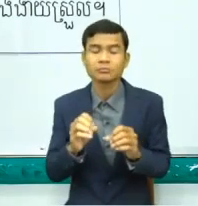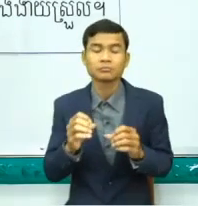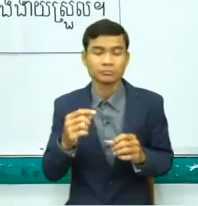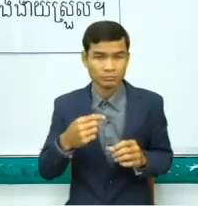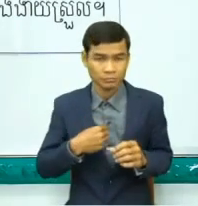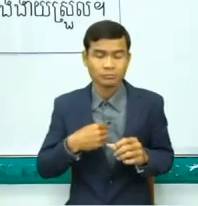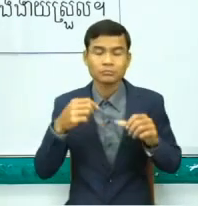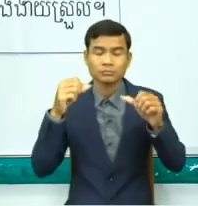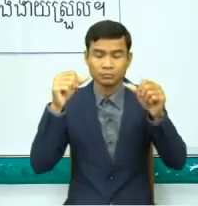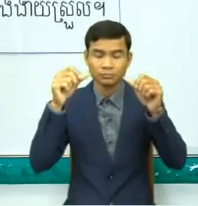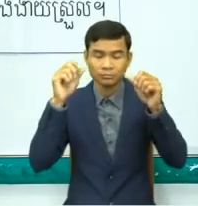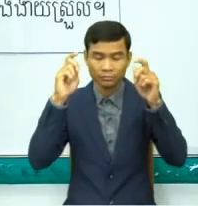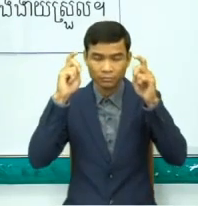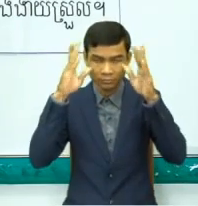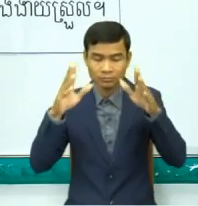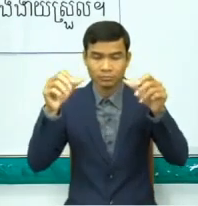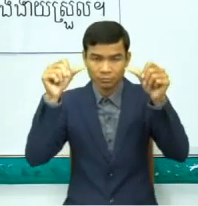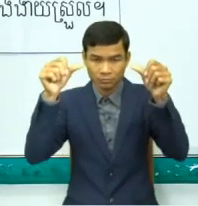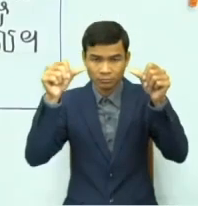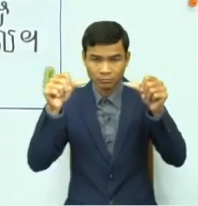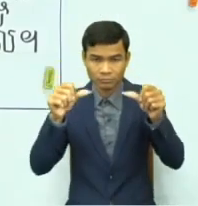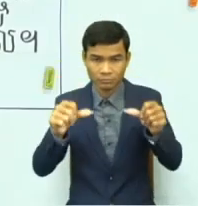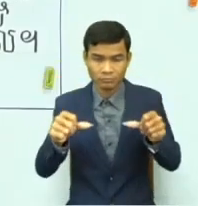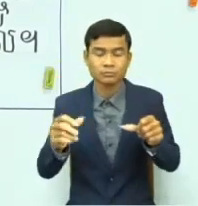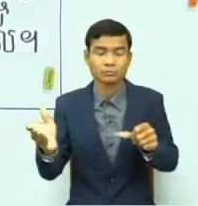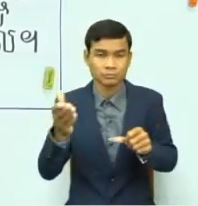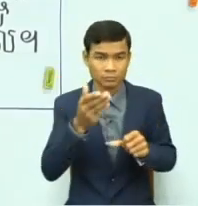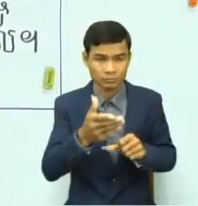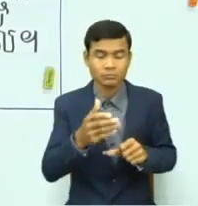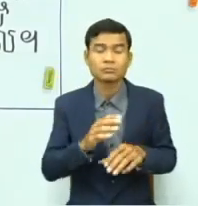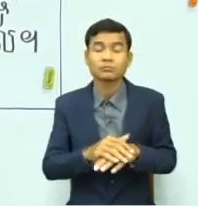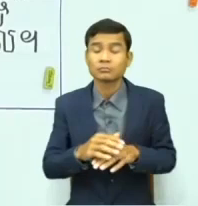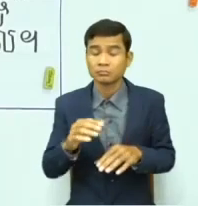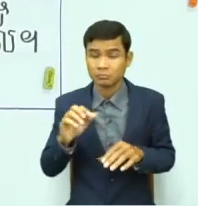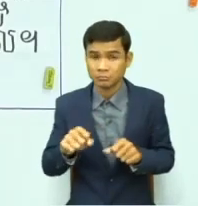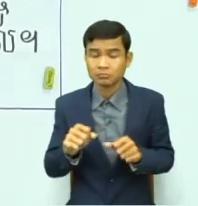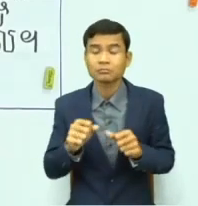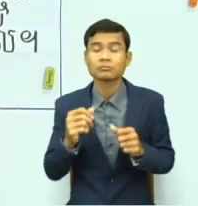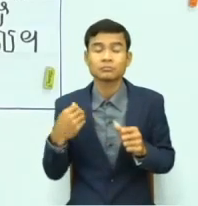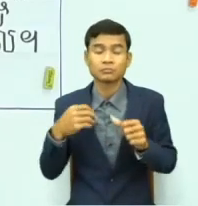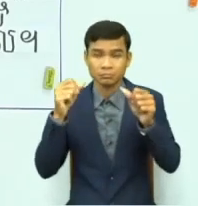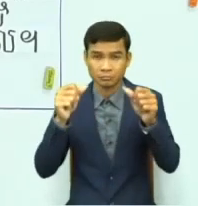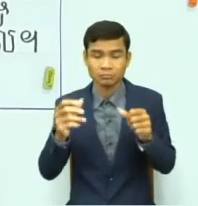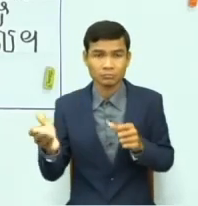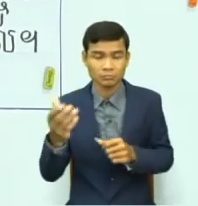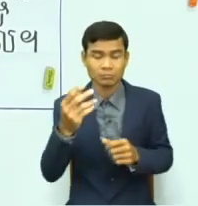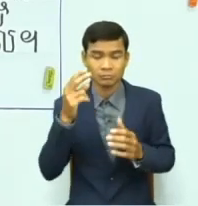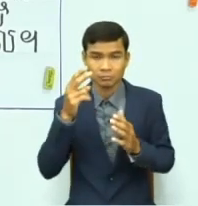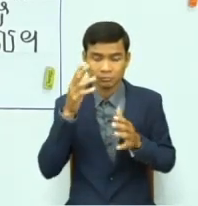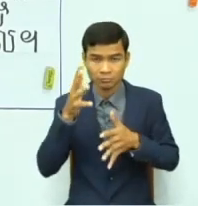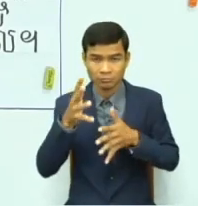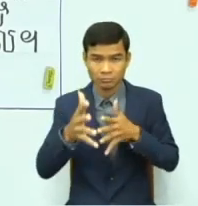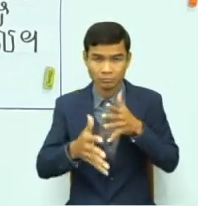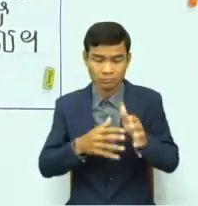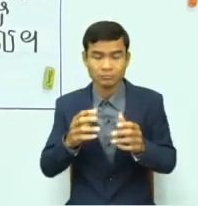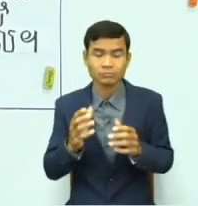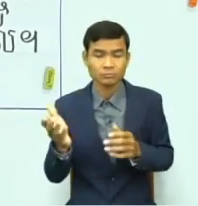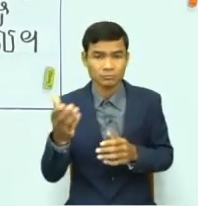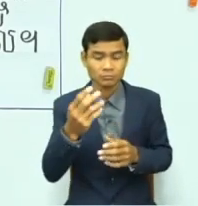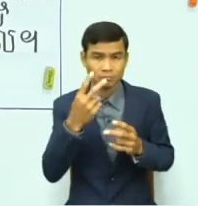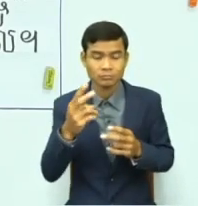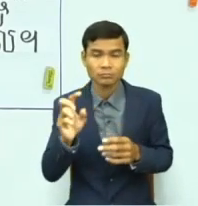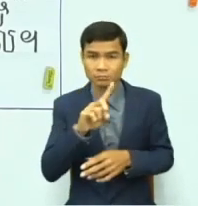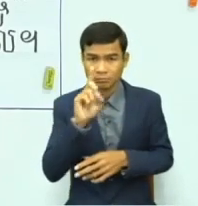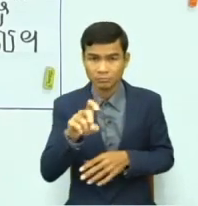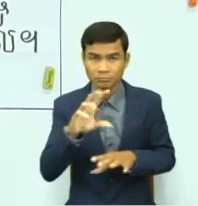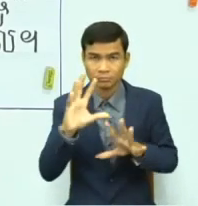bật lửa đặt khiền hai con chăm sóc nè kêu ăn ắt bật ní từng ắt nè chả hai bàn tay tiết chả nè kêu nông miến chả sầm núi xua từ